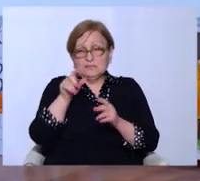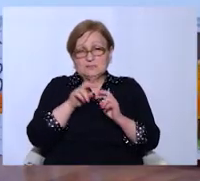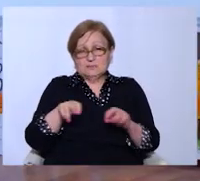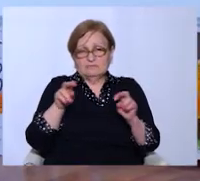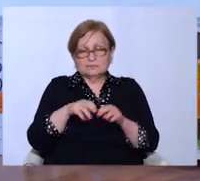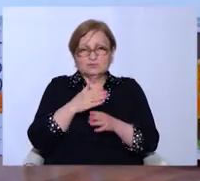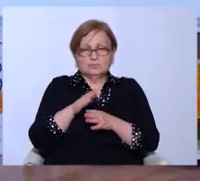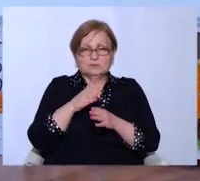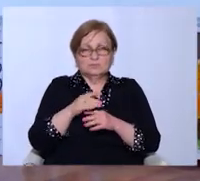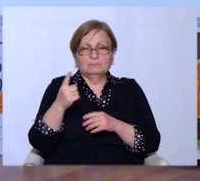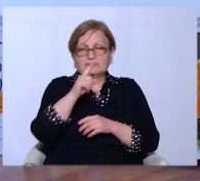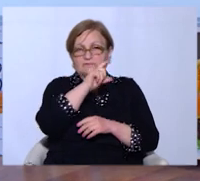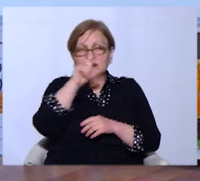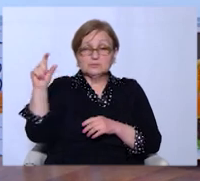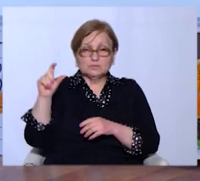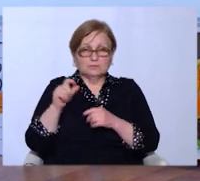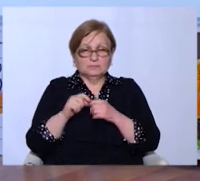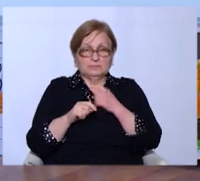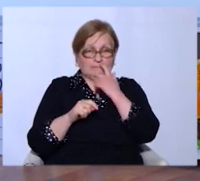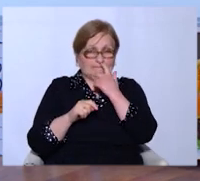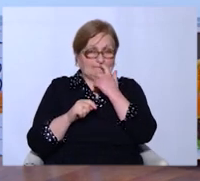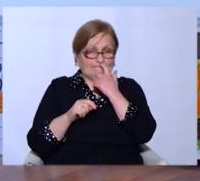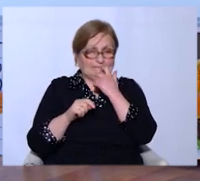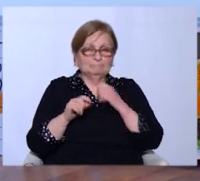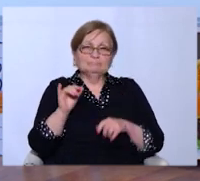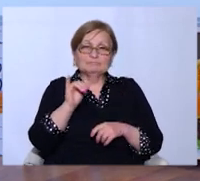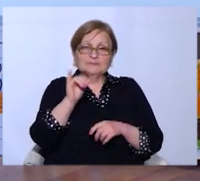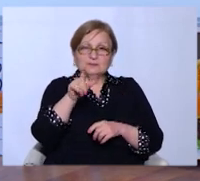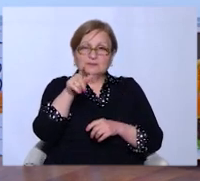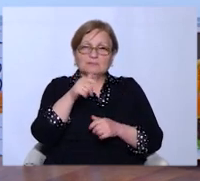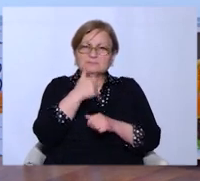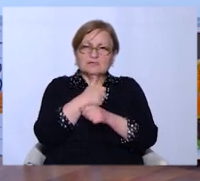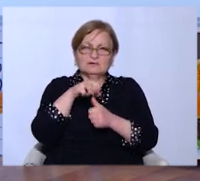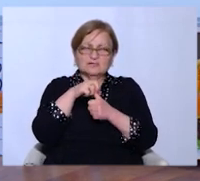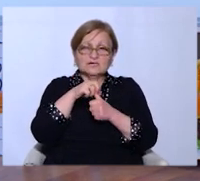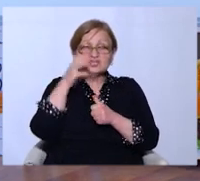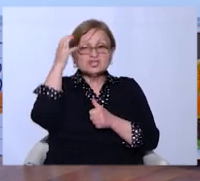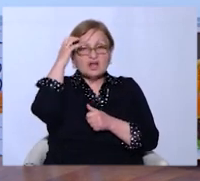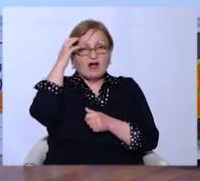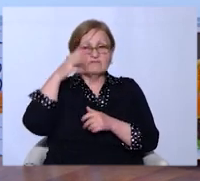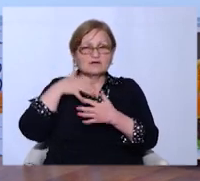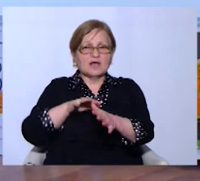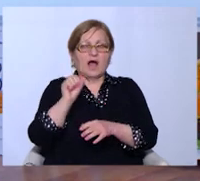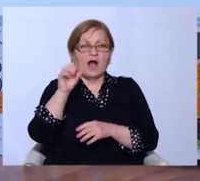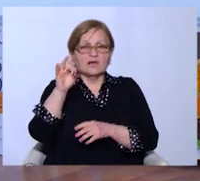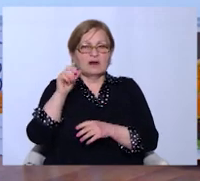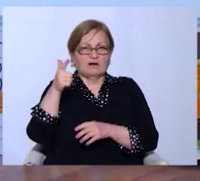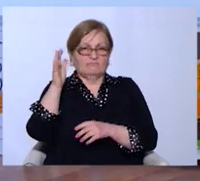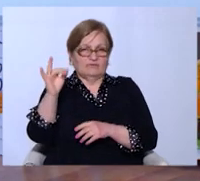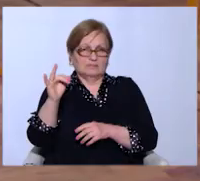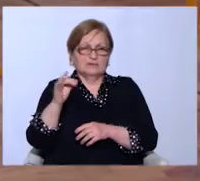ნელ-ნელა. პირველი სტროფი. სადაც მთავარი სიმბოლო არის შავი არ აგვი, თეთრ არ აქვს